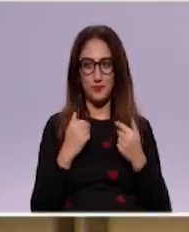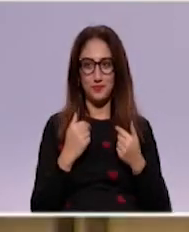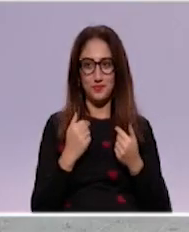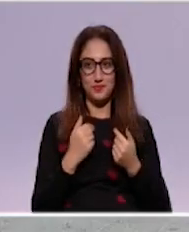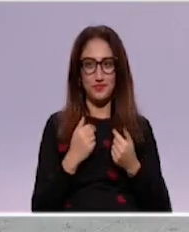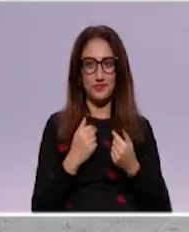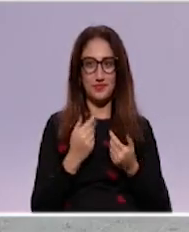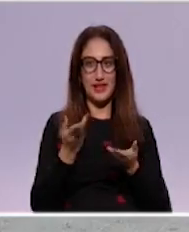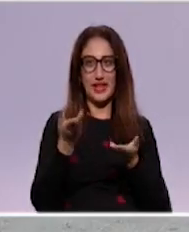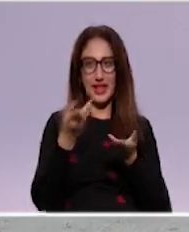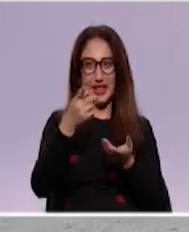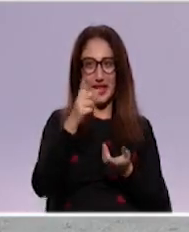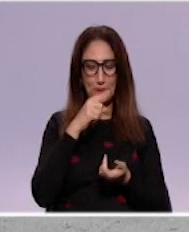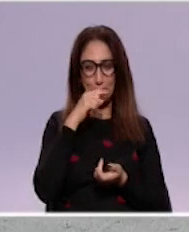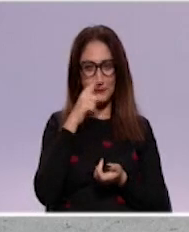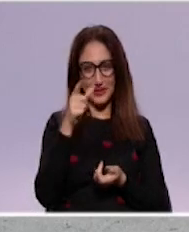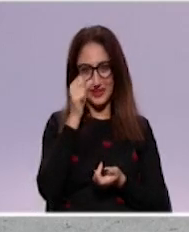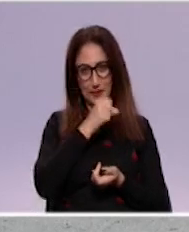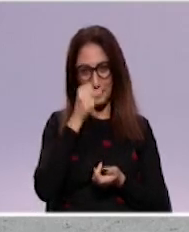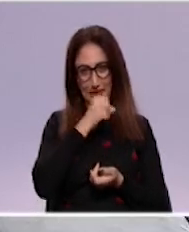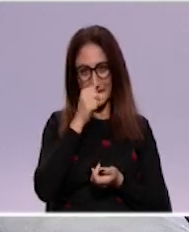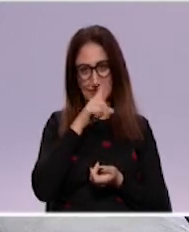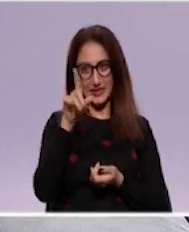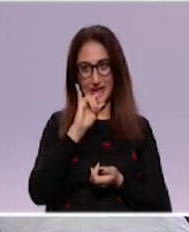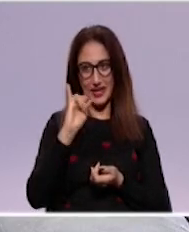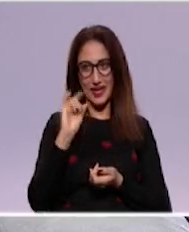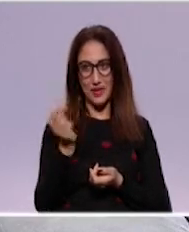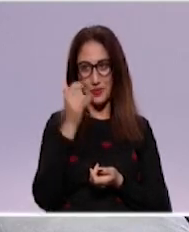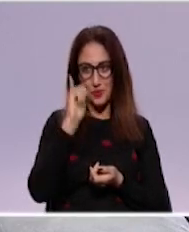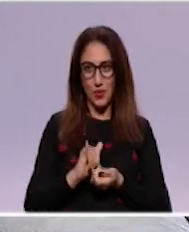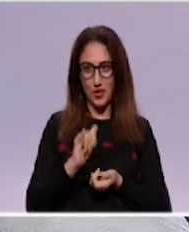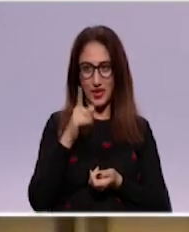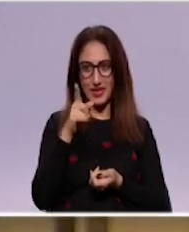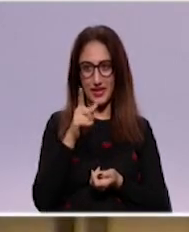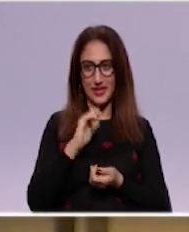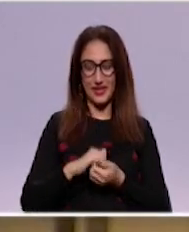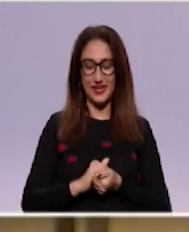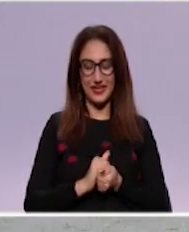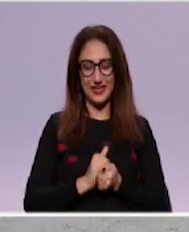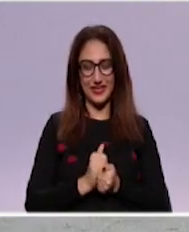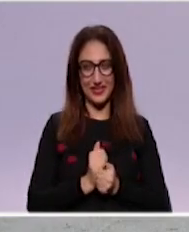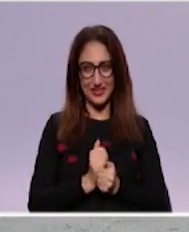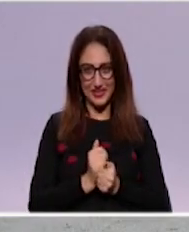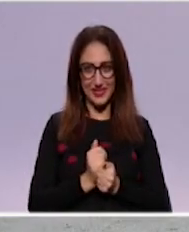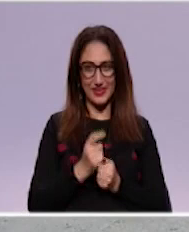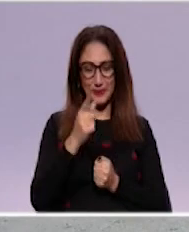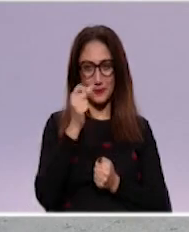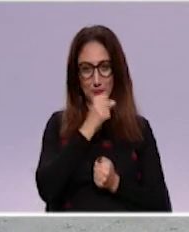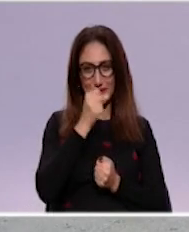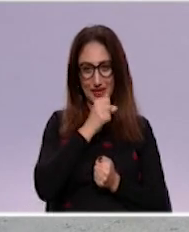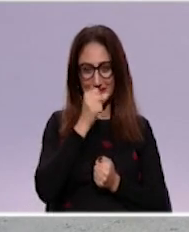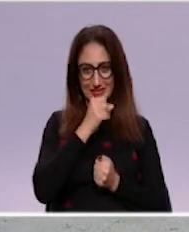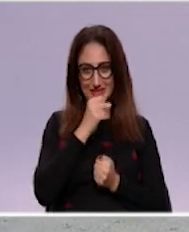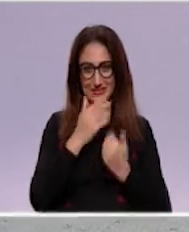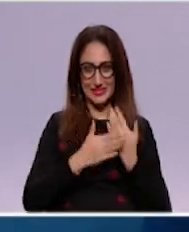النهاردة، هدية جبارة دي، منى العطار. دي أحدث اكتشافات هاني شنودة طبعا.